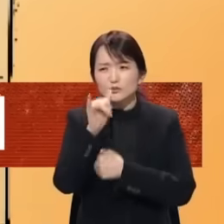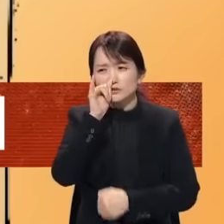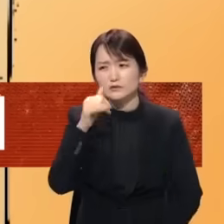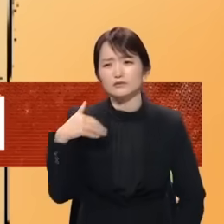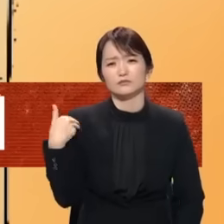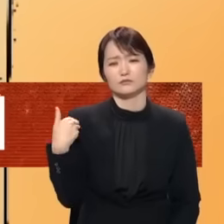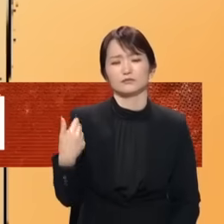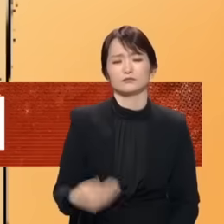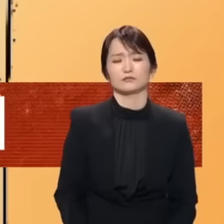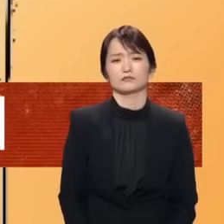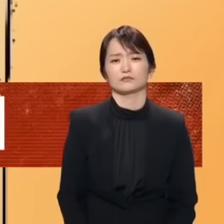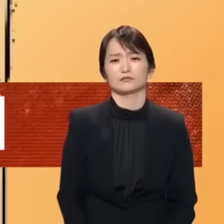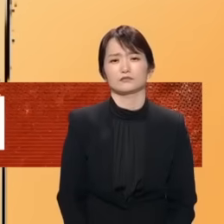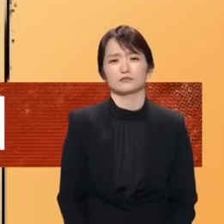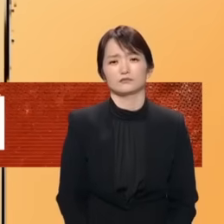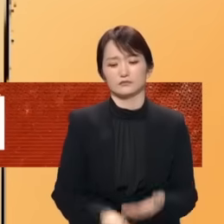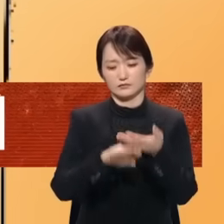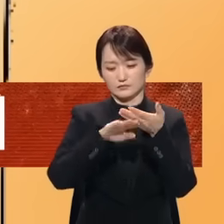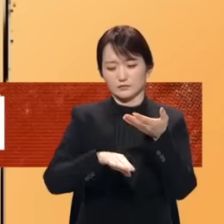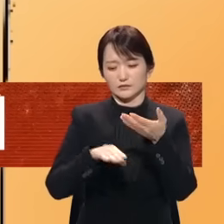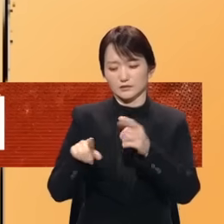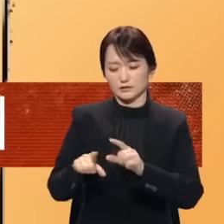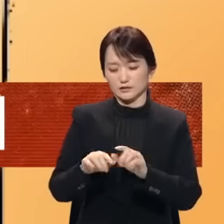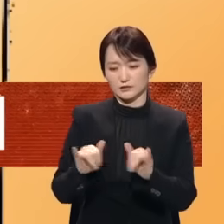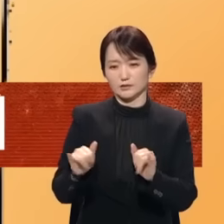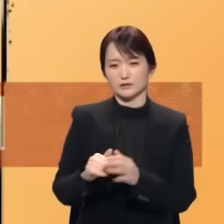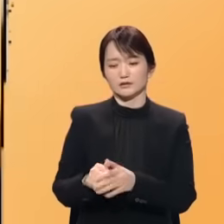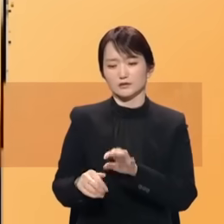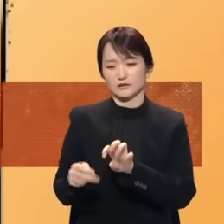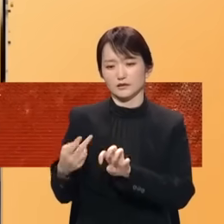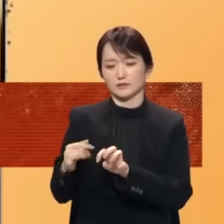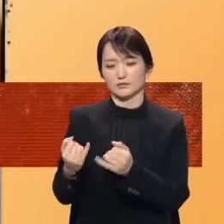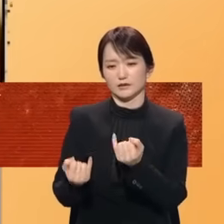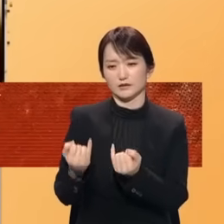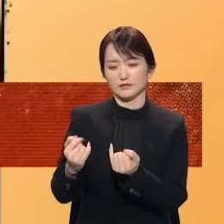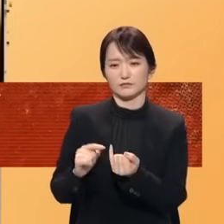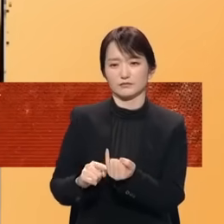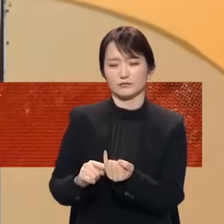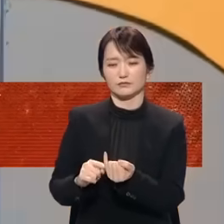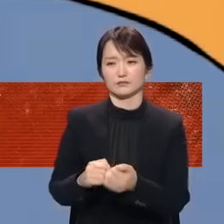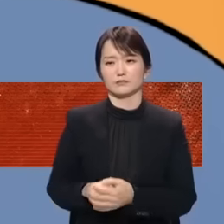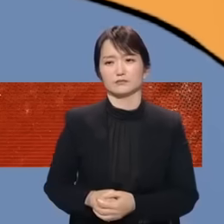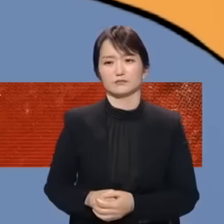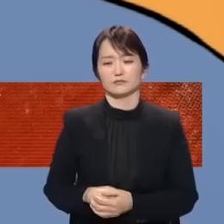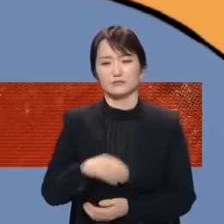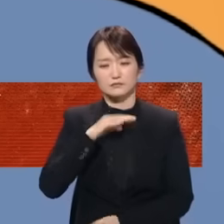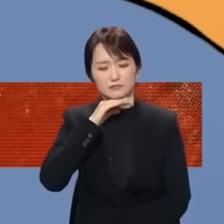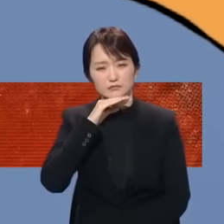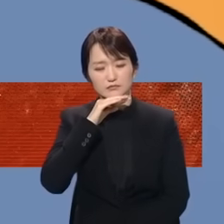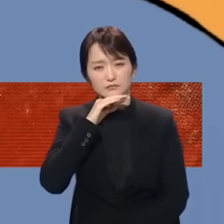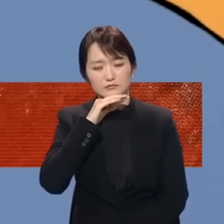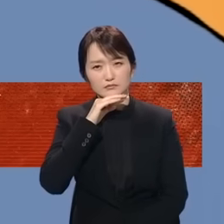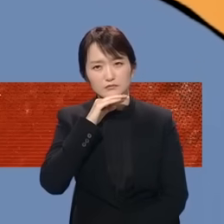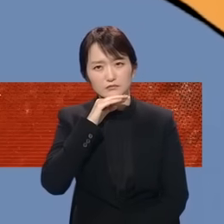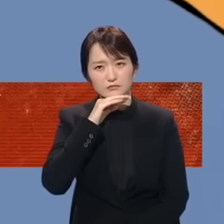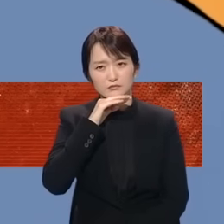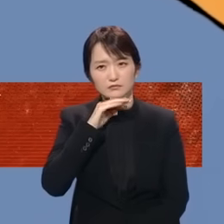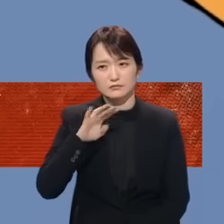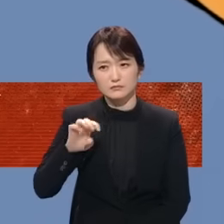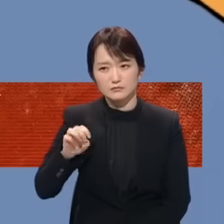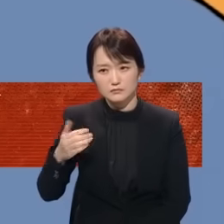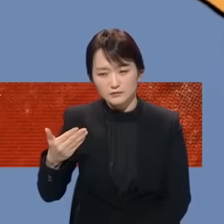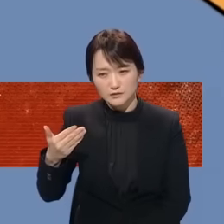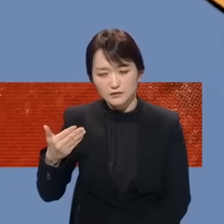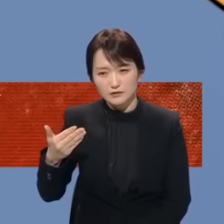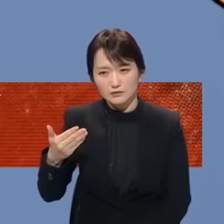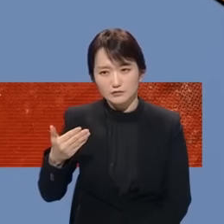없습니다만 아래층에 거주자 는 40대 자매였는데 이제 그 49살 언니가 2년 만난 남자 친구의 일주일 한번 골로